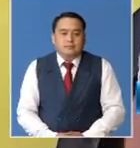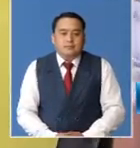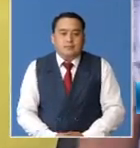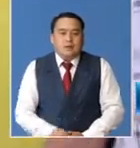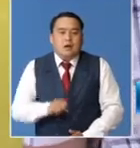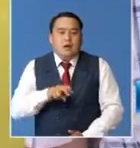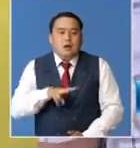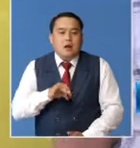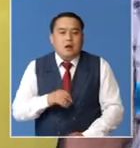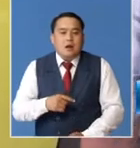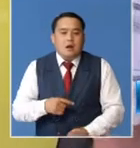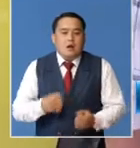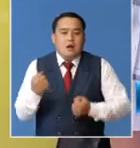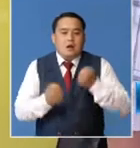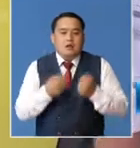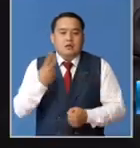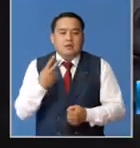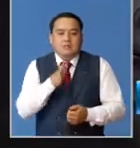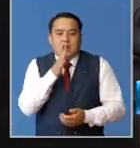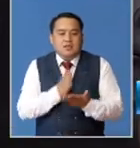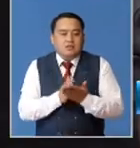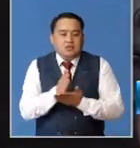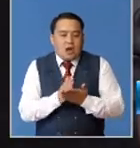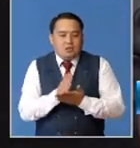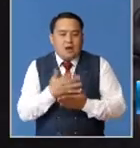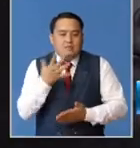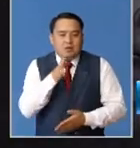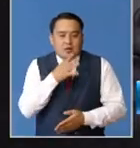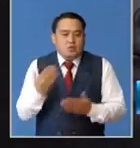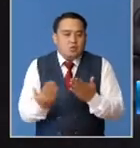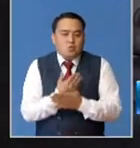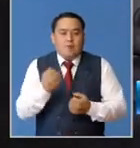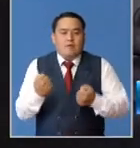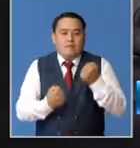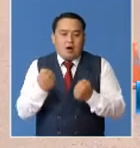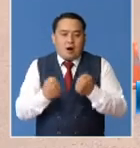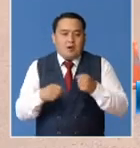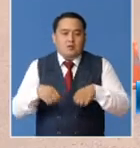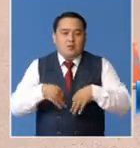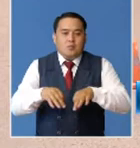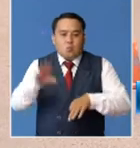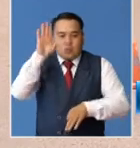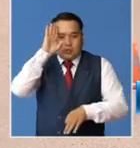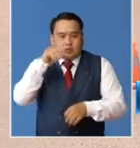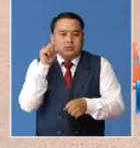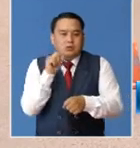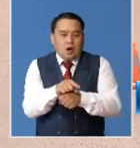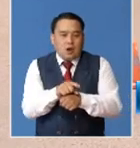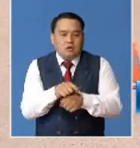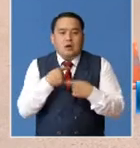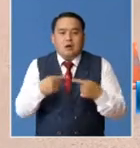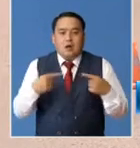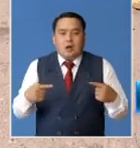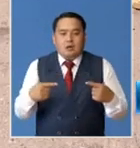Олег Козыра – дальнобойщик с 20-летним стажем. Уже 5 лет ездит на своей новенькой фуре. Как говорит мужчина, заказы ему поступают